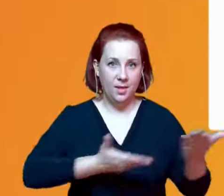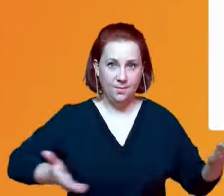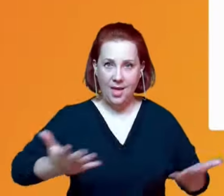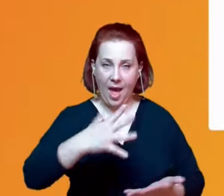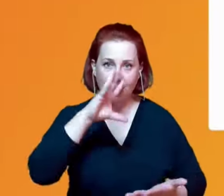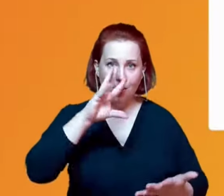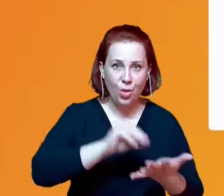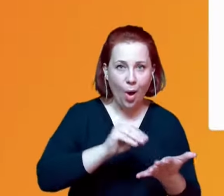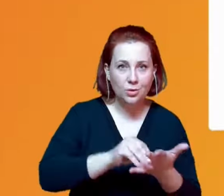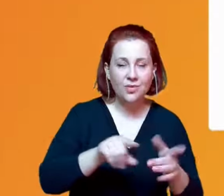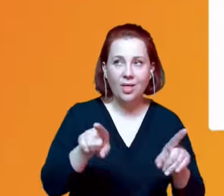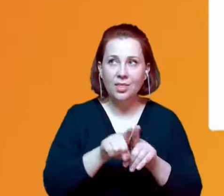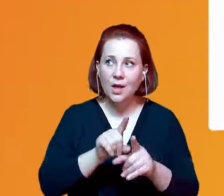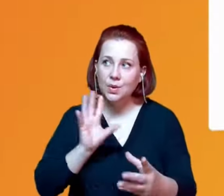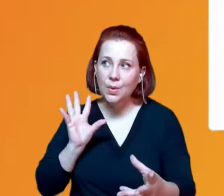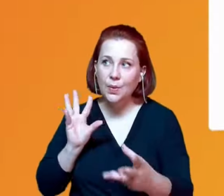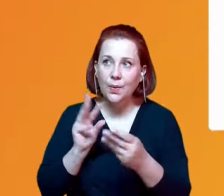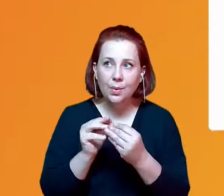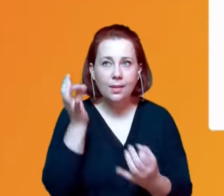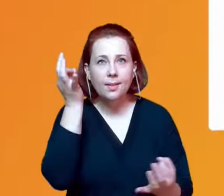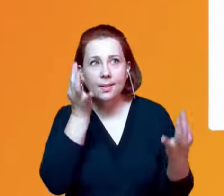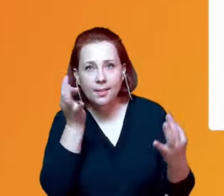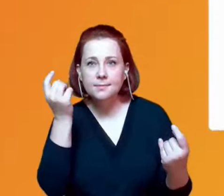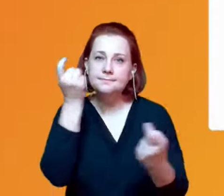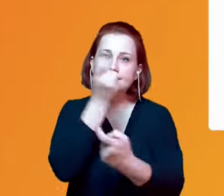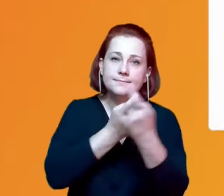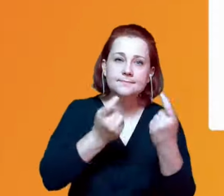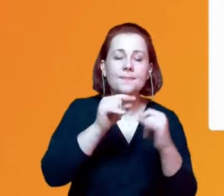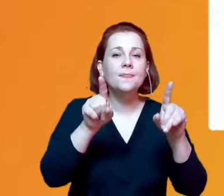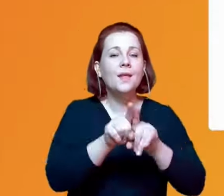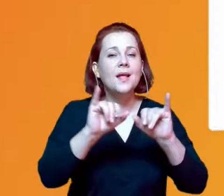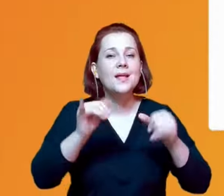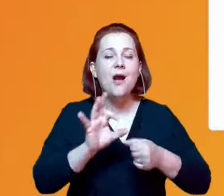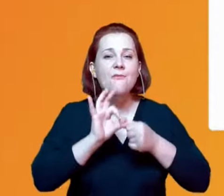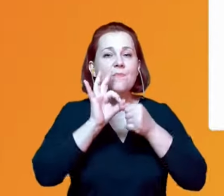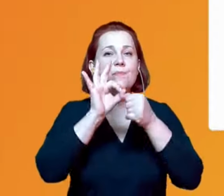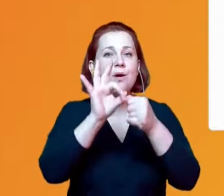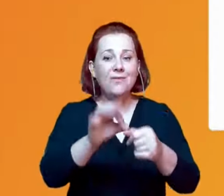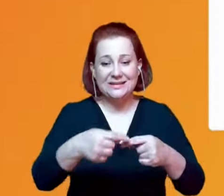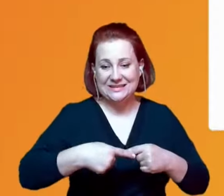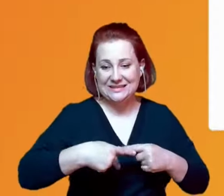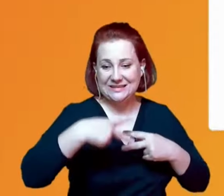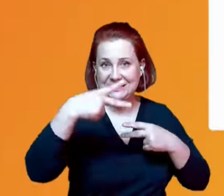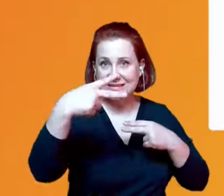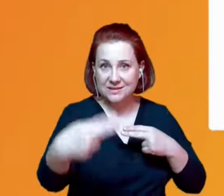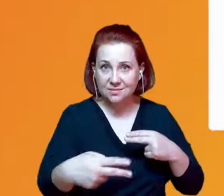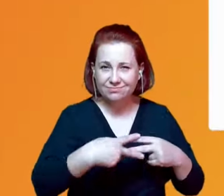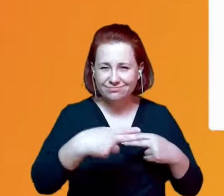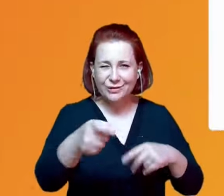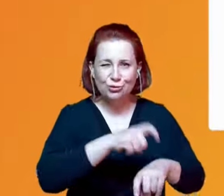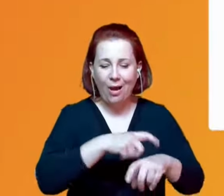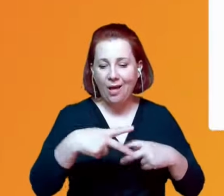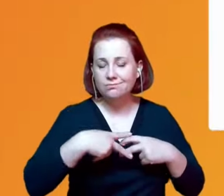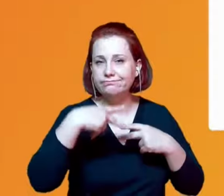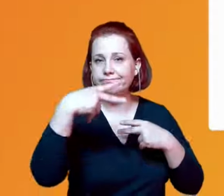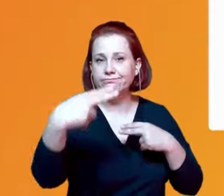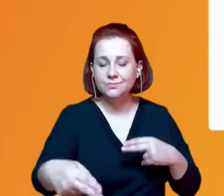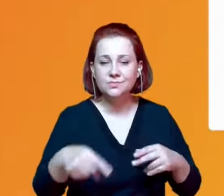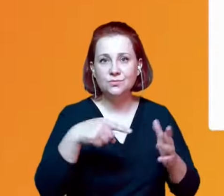i refleksji nad tym, jak wdrażać w nadchodzącym czasie